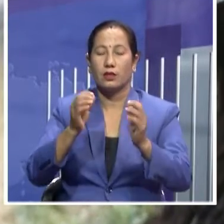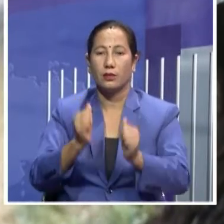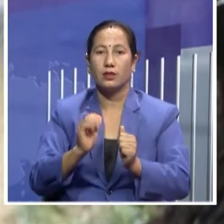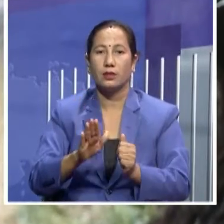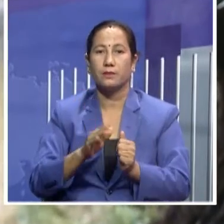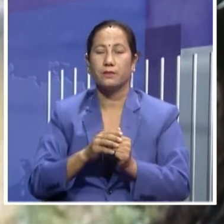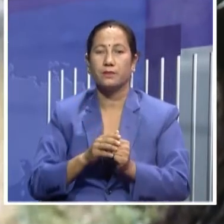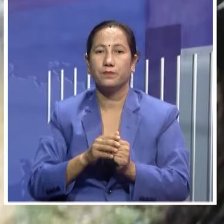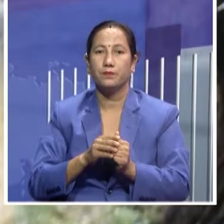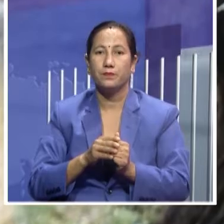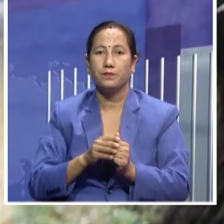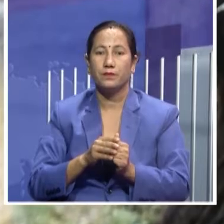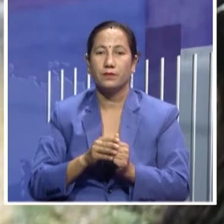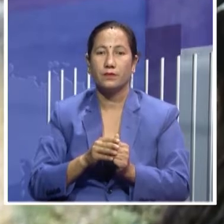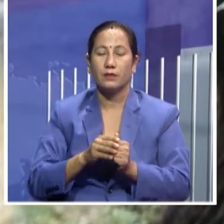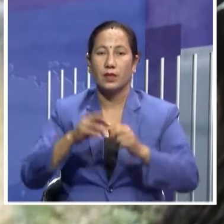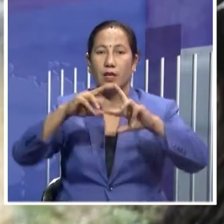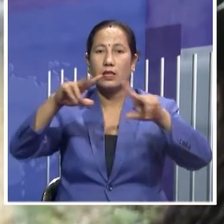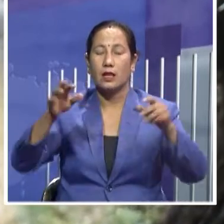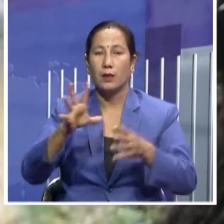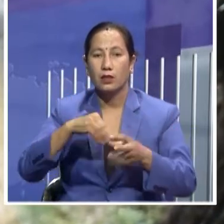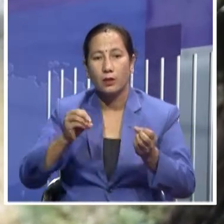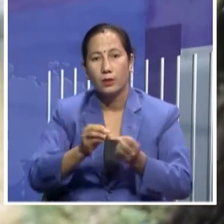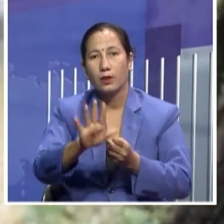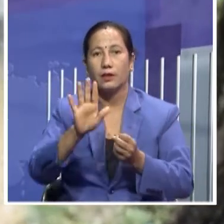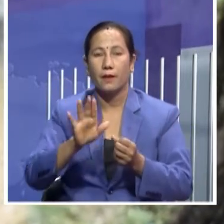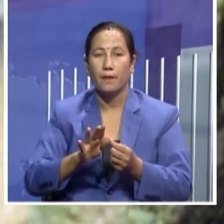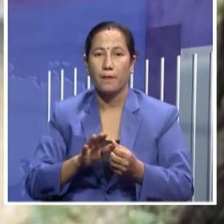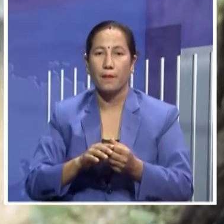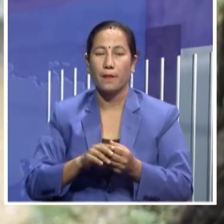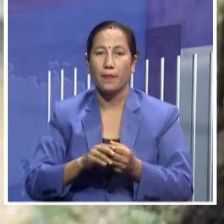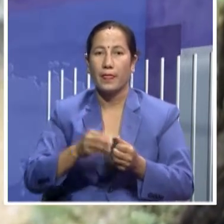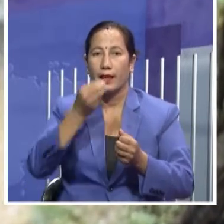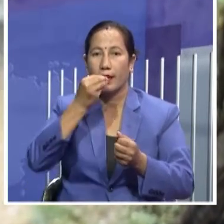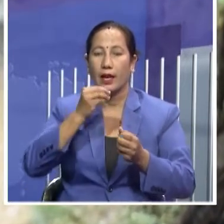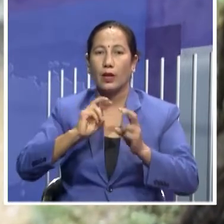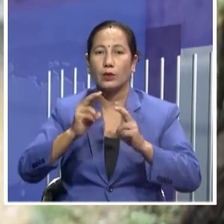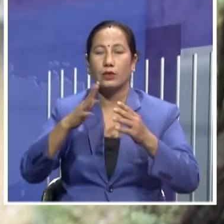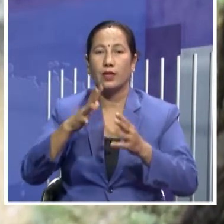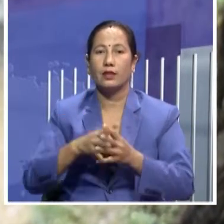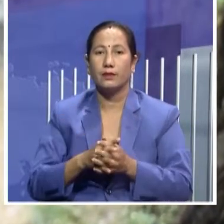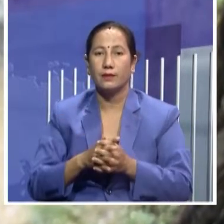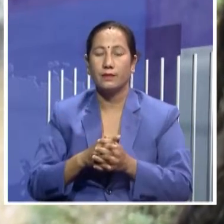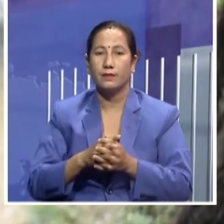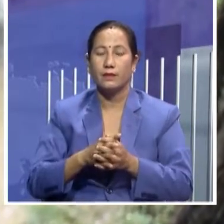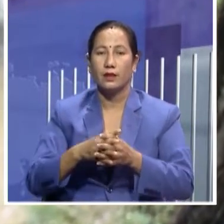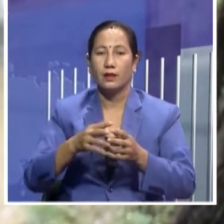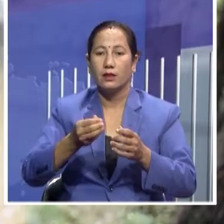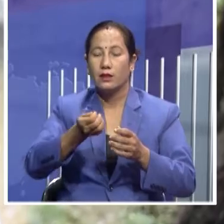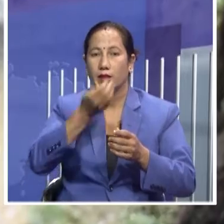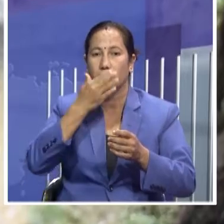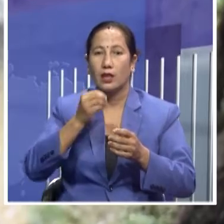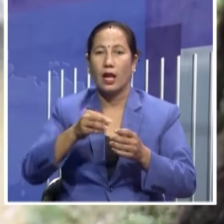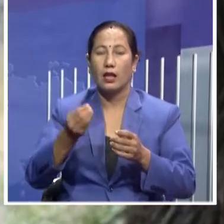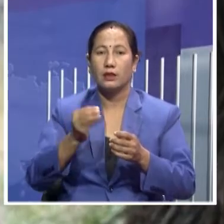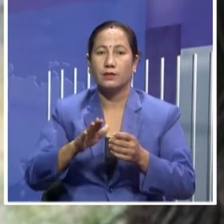बसेछौँ, सब सामान सबै बगिसकेछ, खाने कुरो पनि छैन सर। चावर चिउरा जितना रहना